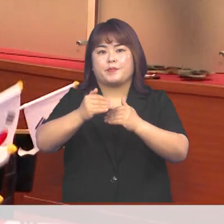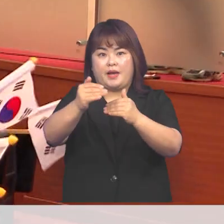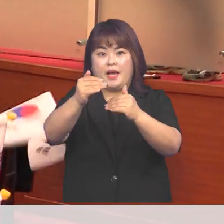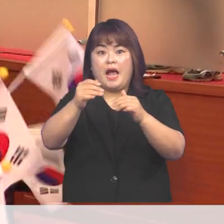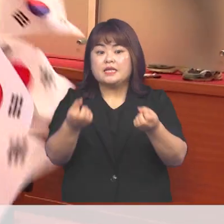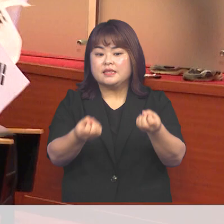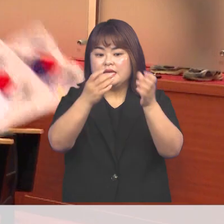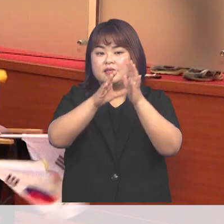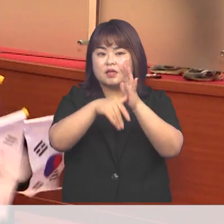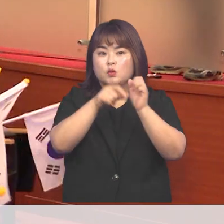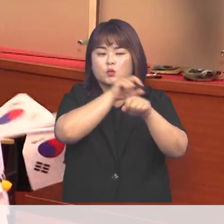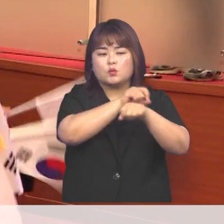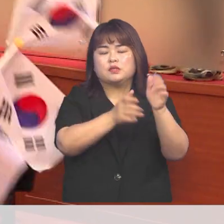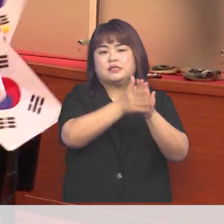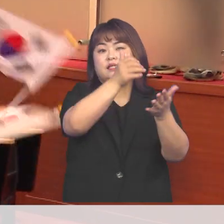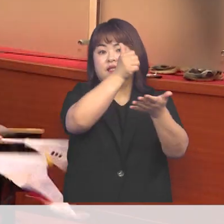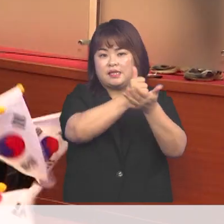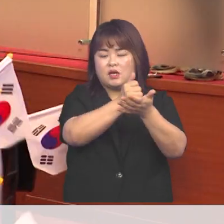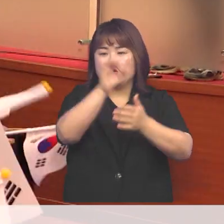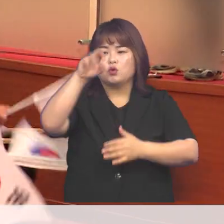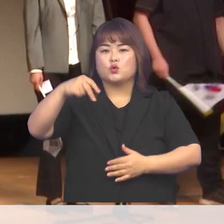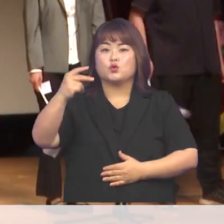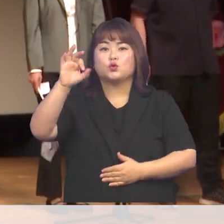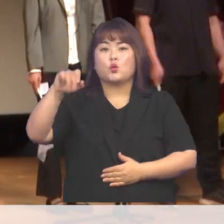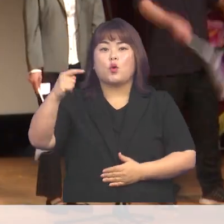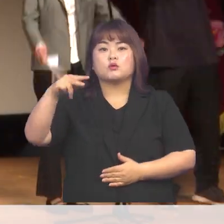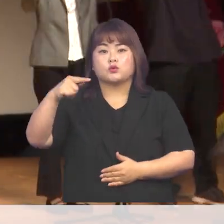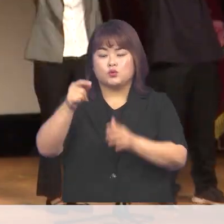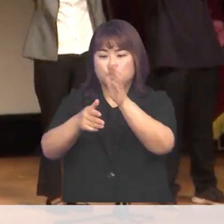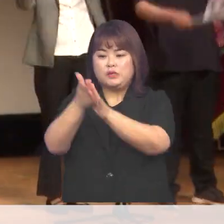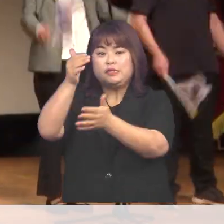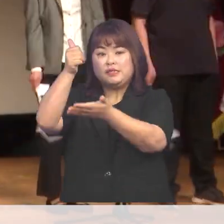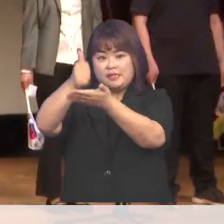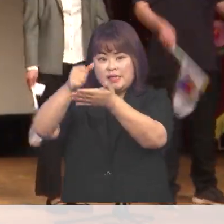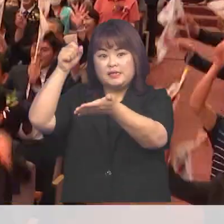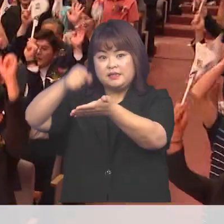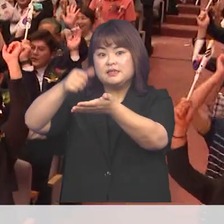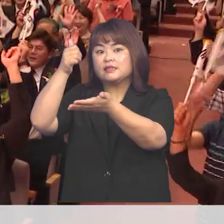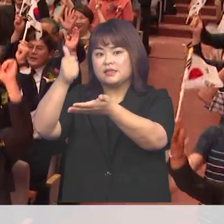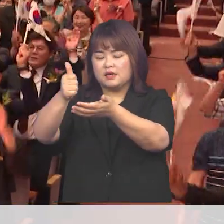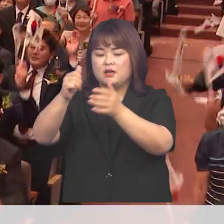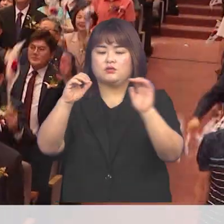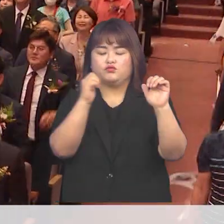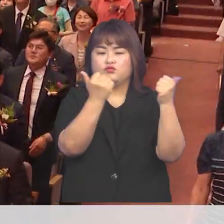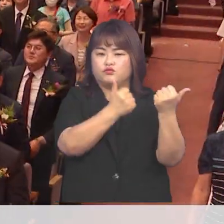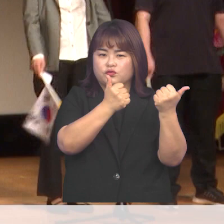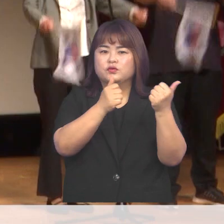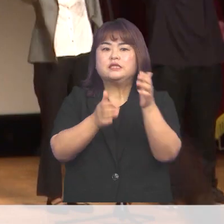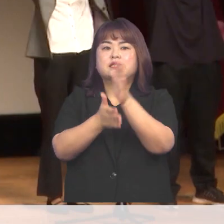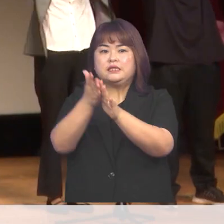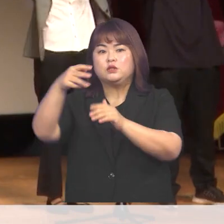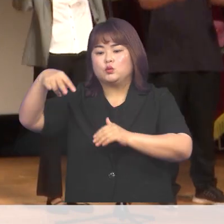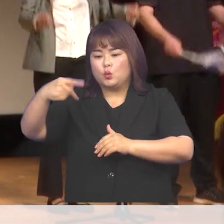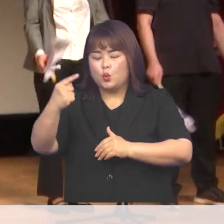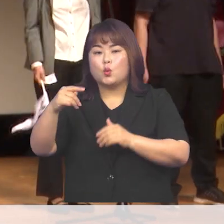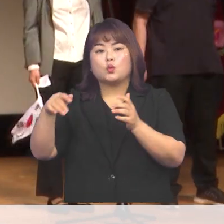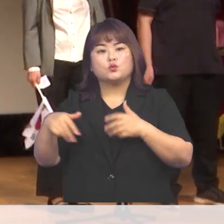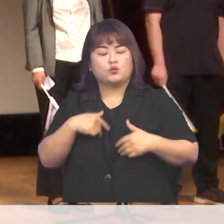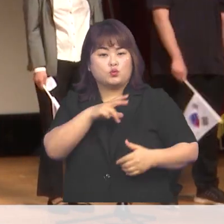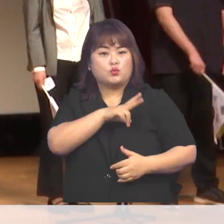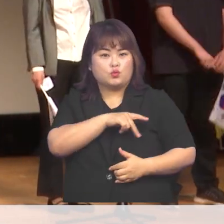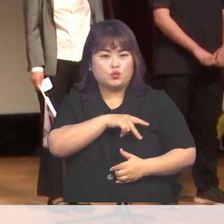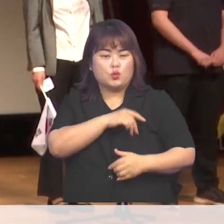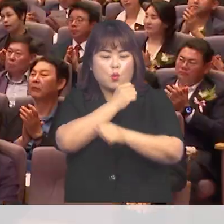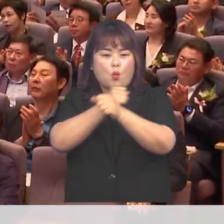행사에는 이상일 용인특례시장, 윤원균 용인특례시의회의장, 국회의원, 시도의원, 최이용